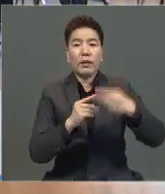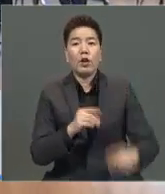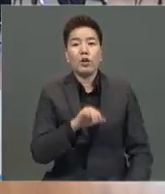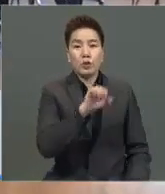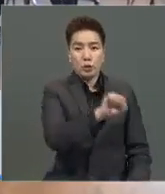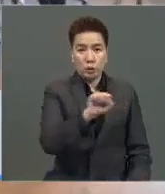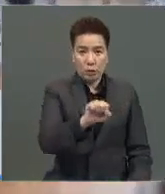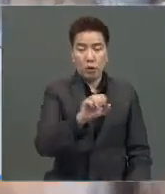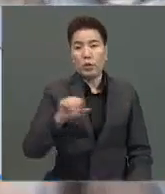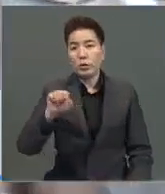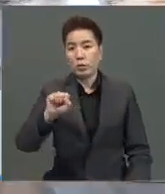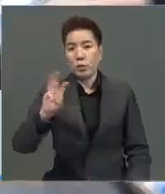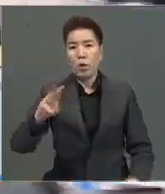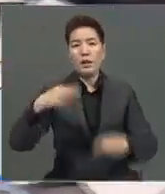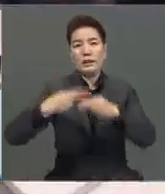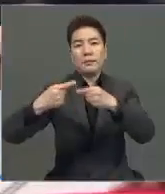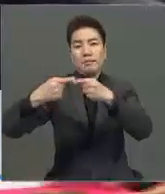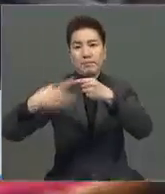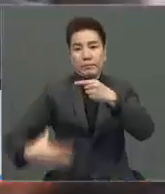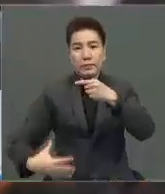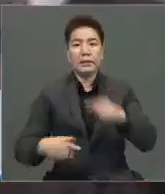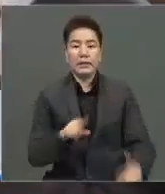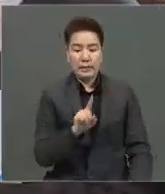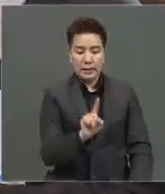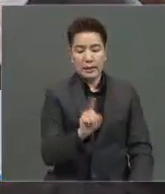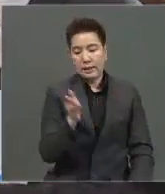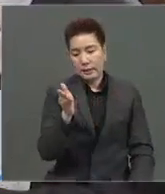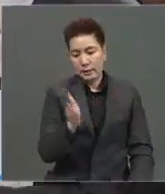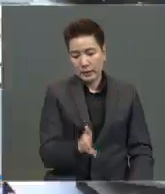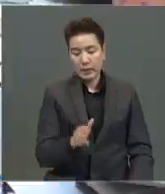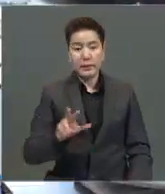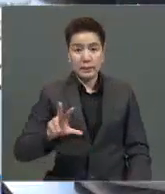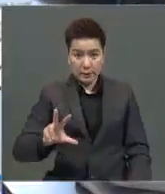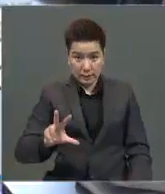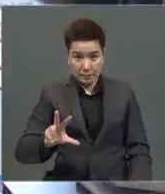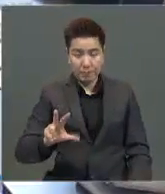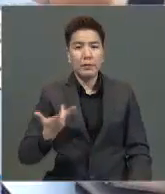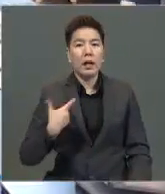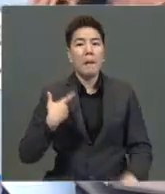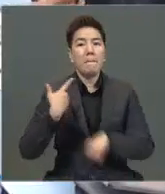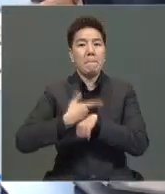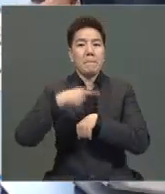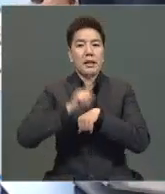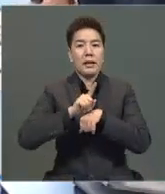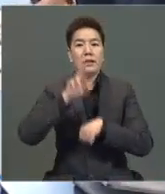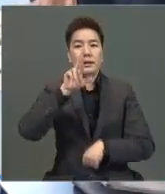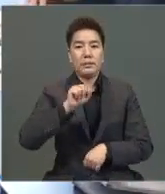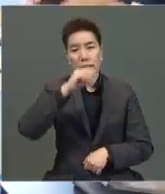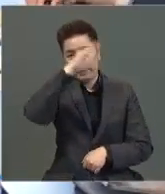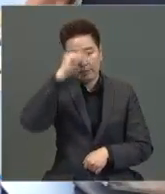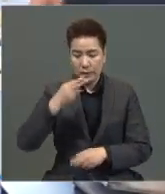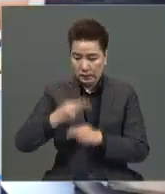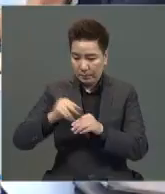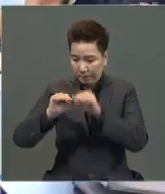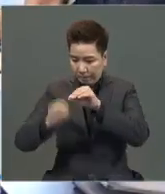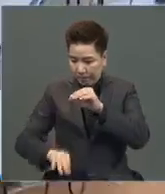ให้สสและสวเข้าชื่อไม่น้อยกว่า1ใน3นะคะขอให้ประธานรัฐสภานำความกราบบังคมทูลเพื่อ